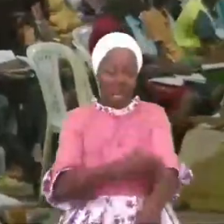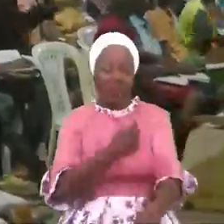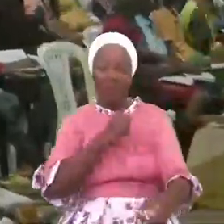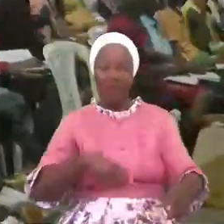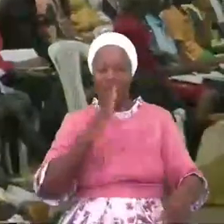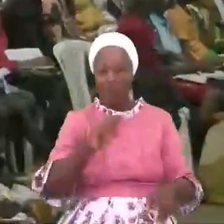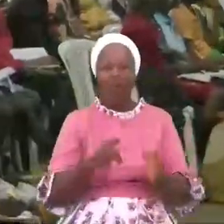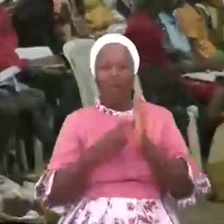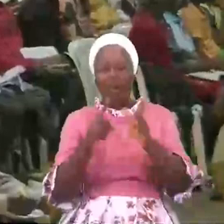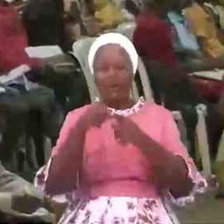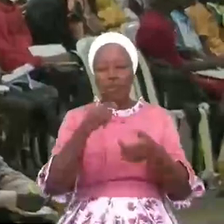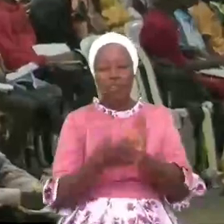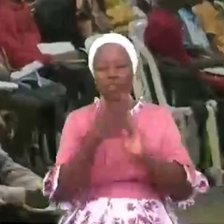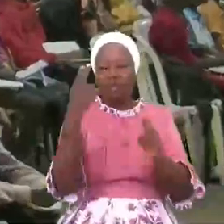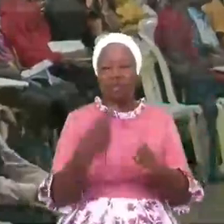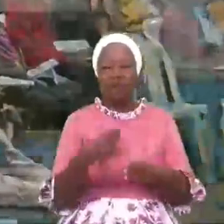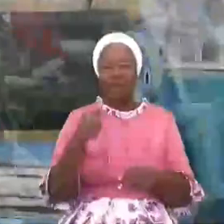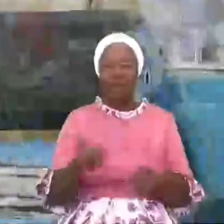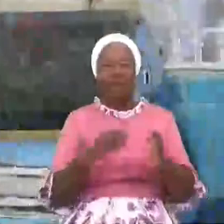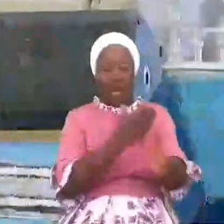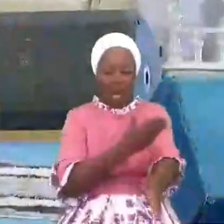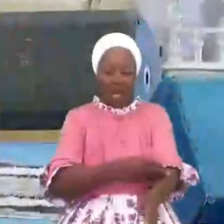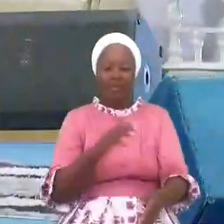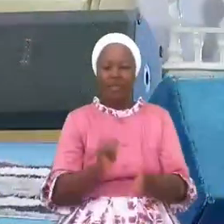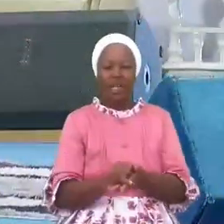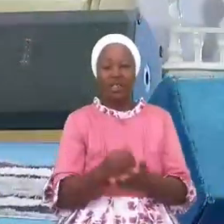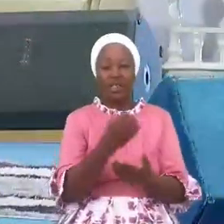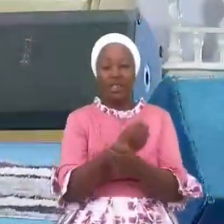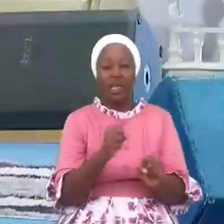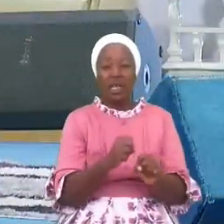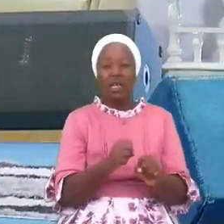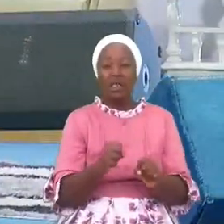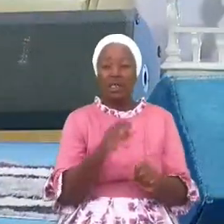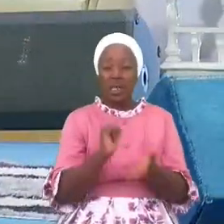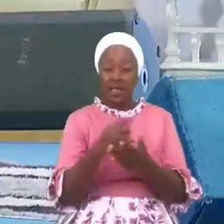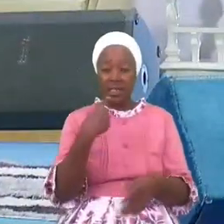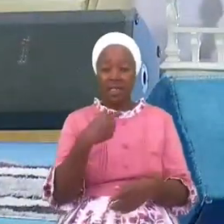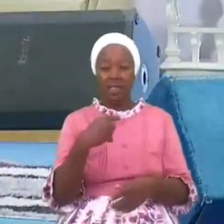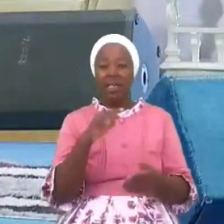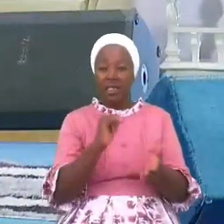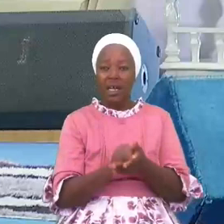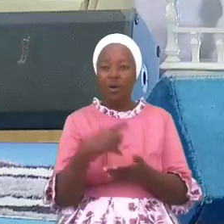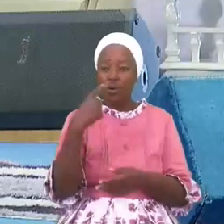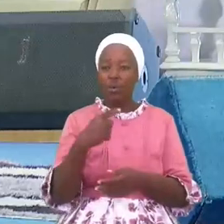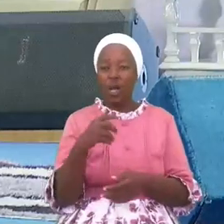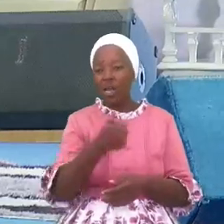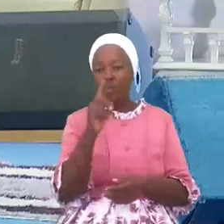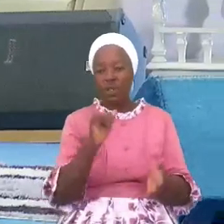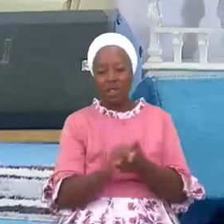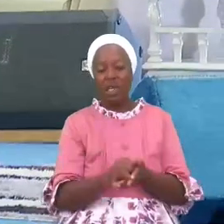révélé. Le bras qui sauve, quiconque invoquera le nom du Seigneur sera